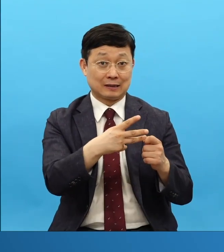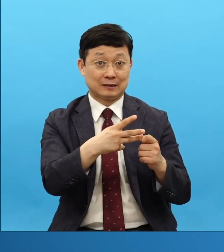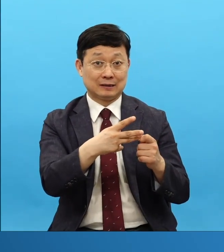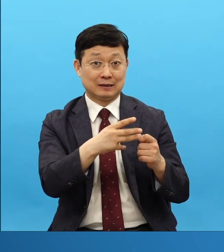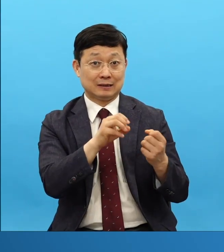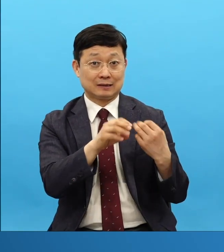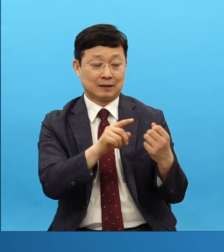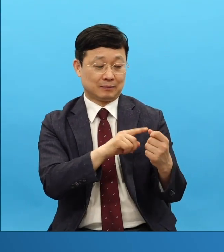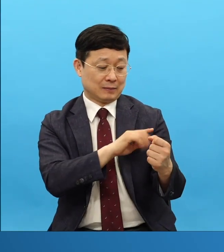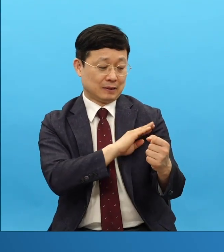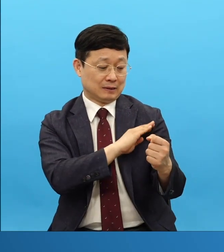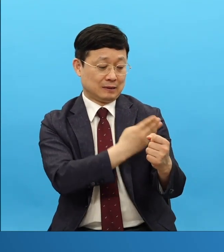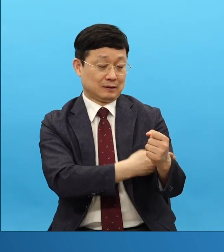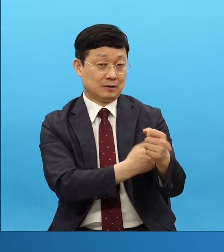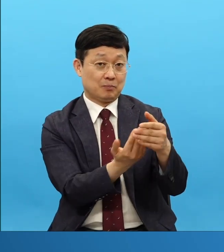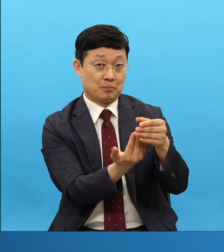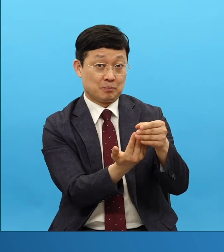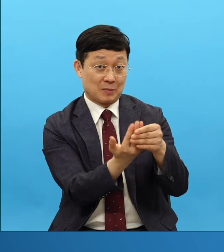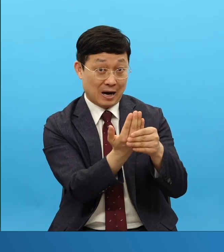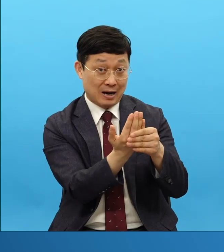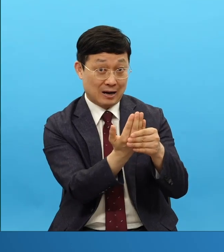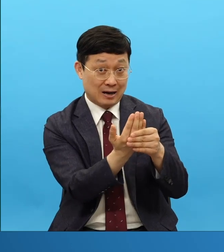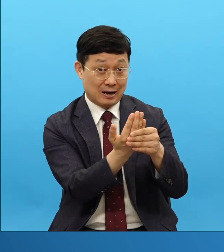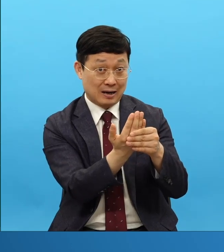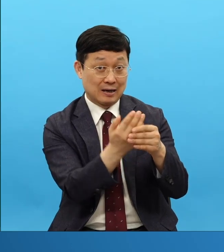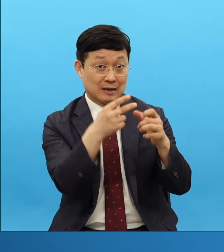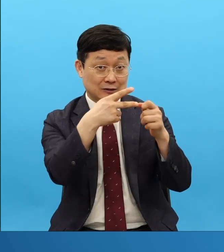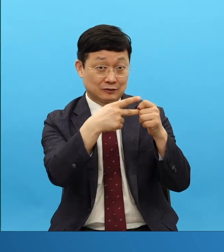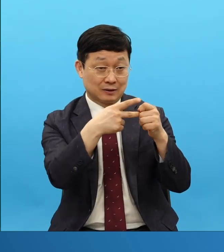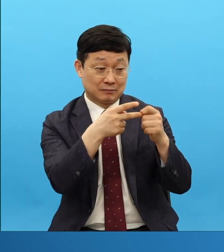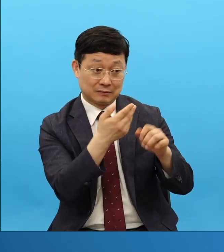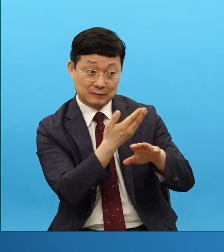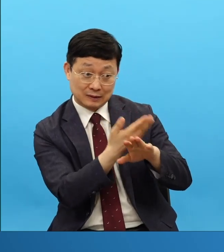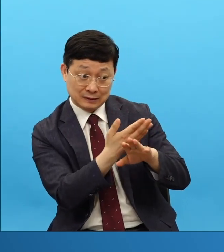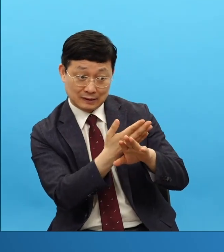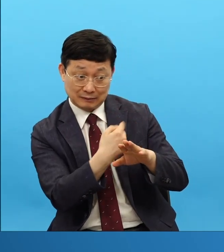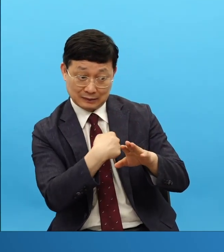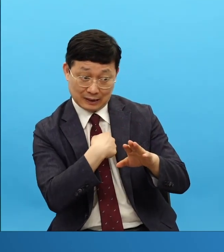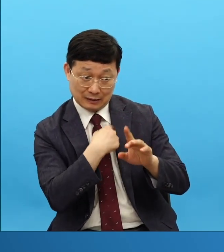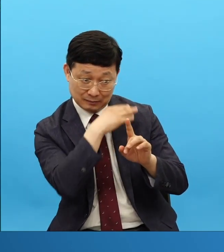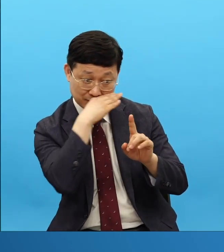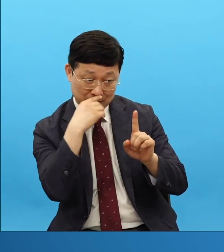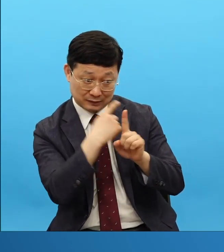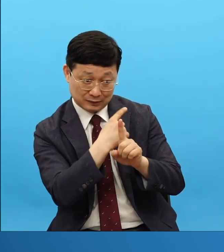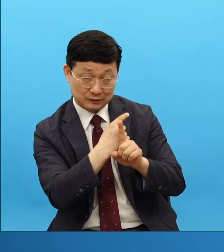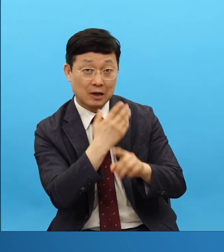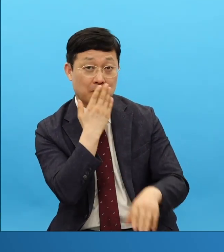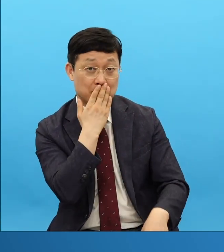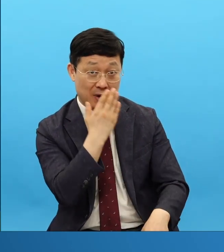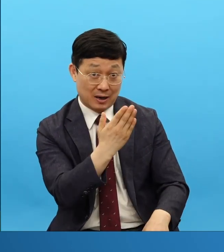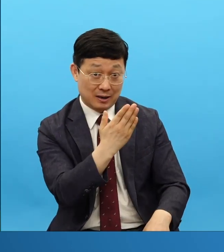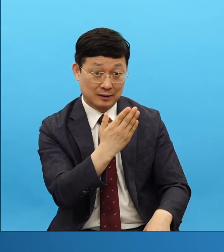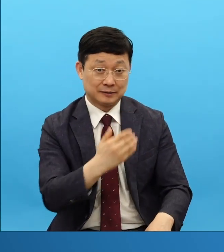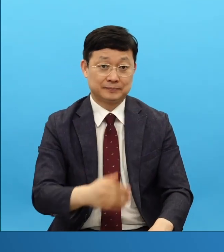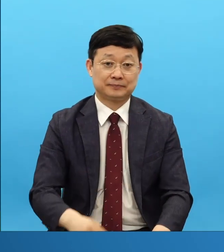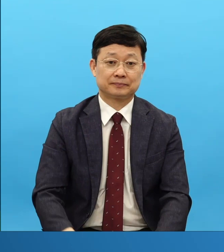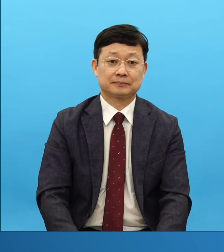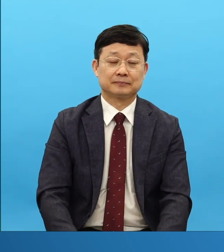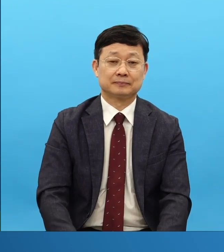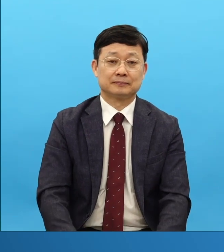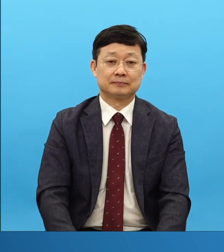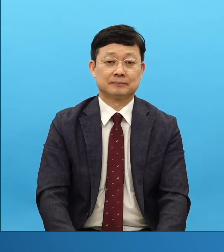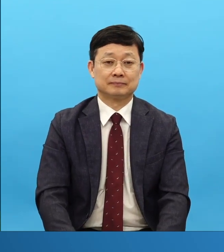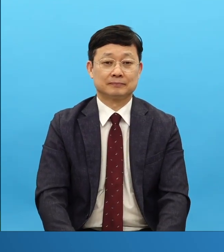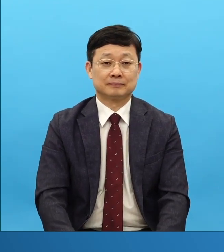power. 반드시 여러분 자신과 다른 사람을 치유할 수 있습니다. You'll be able to heal yourself and others.